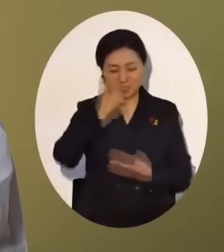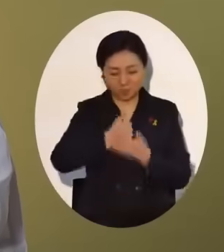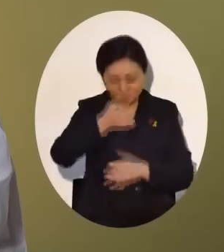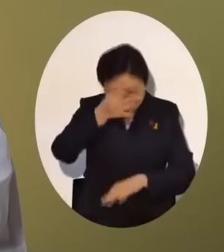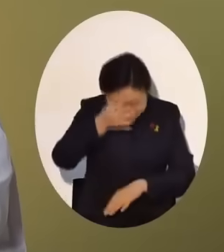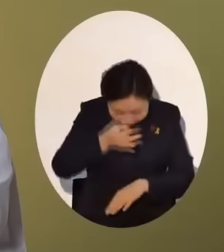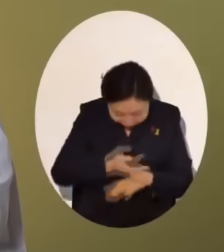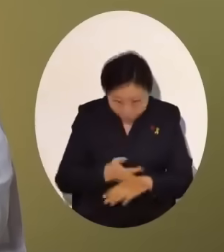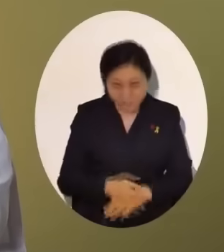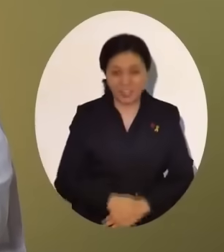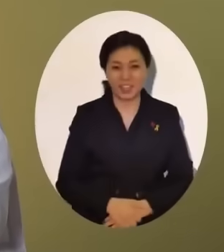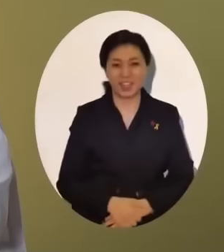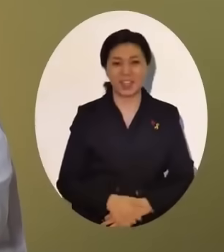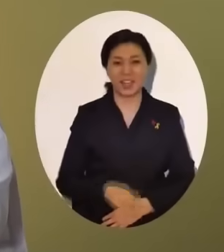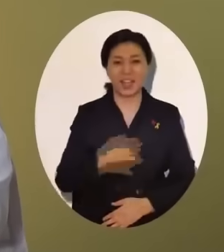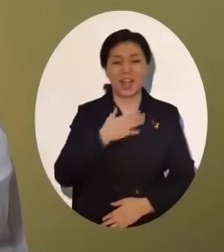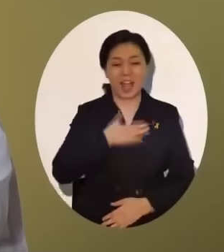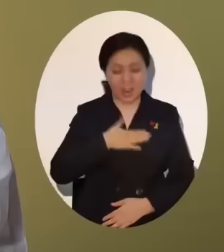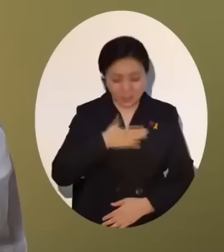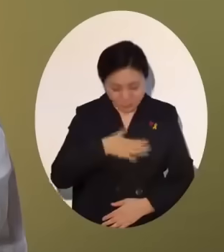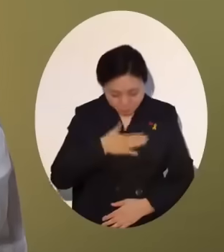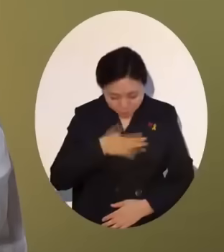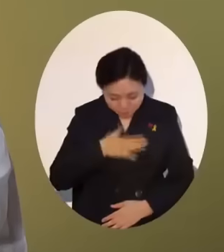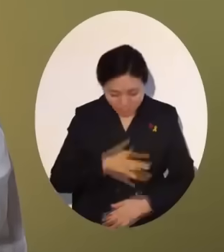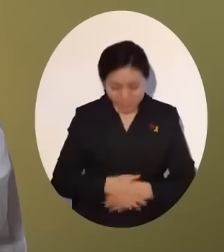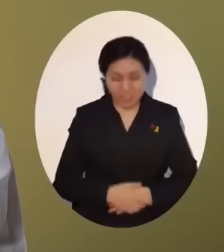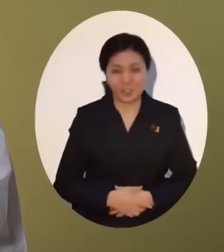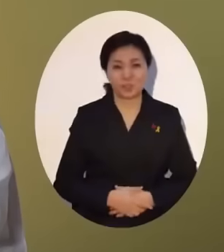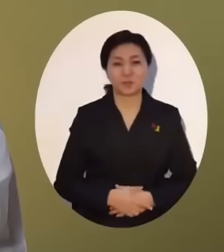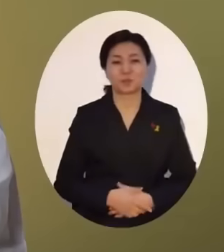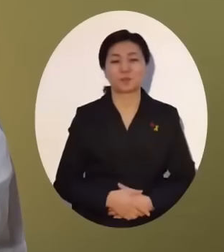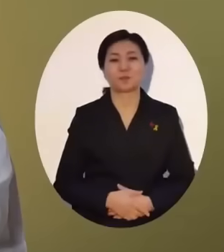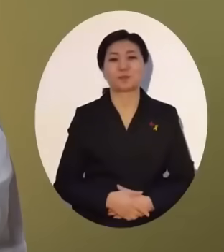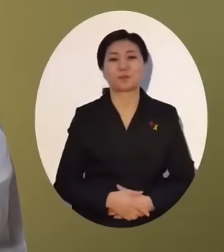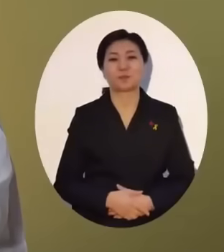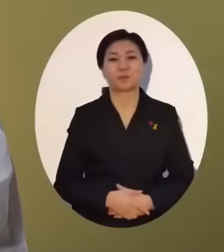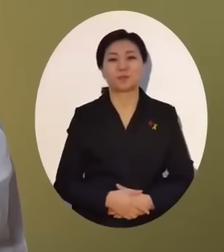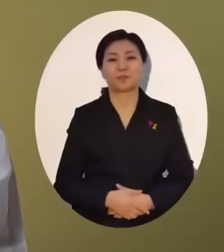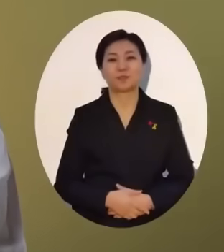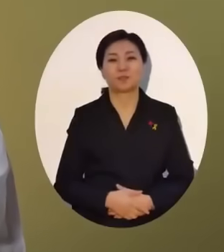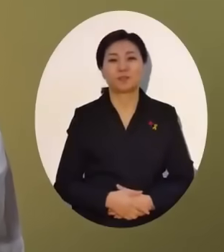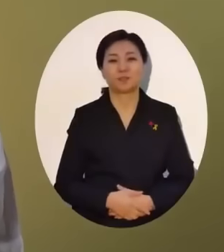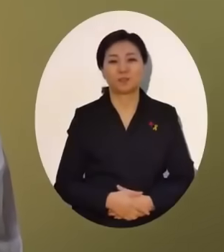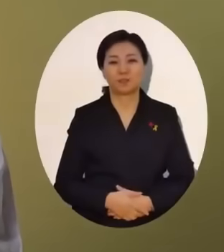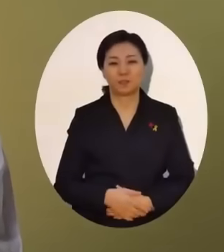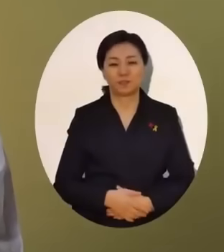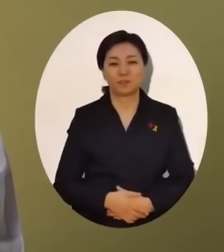알겠습니다. 주님, 죄송합니다. 네. 잘 알겠습니다. 네. 네.